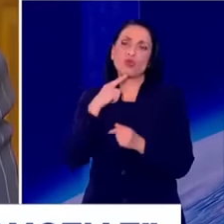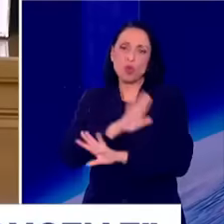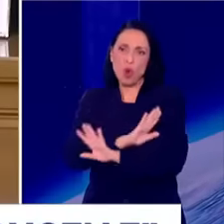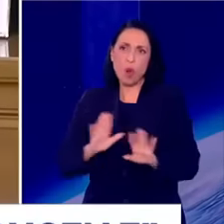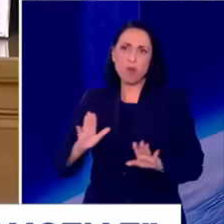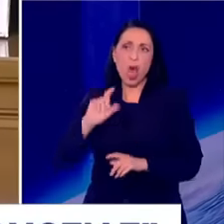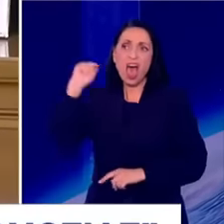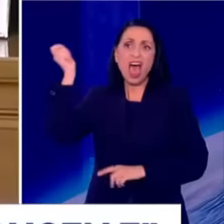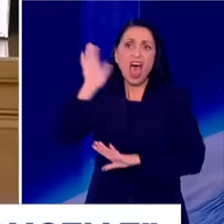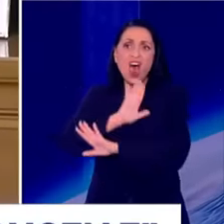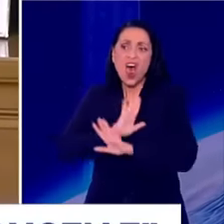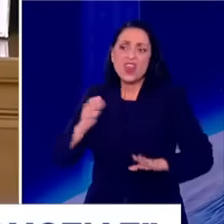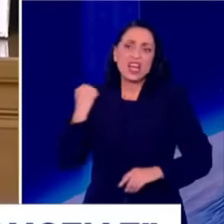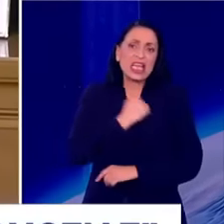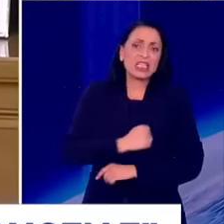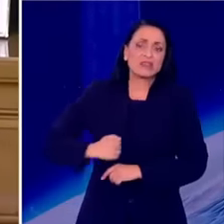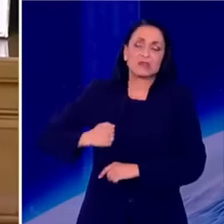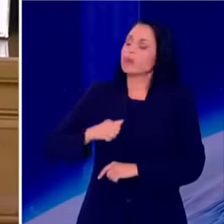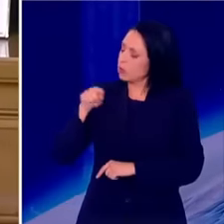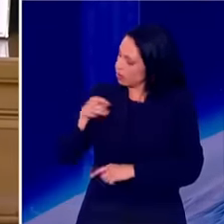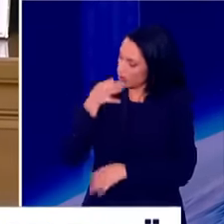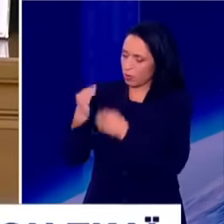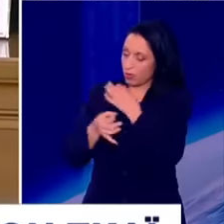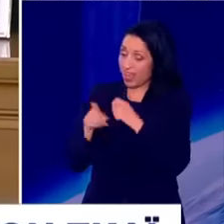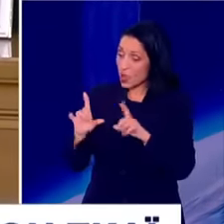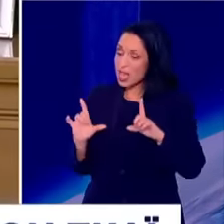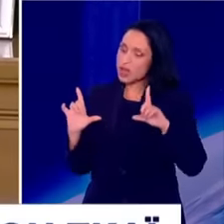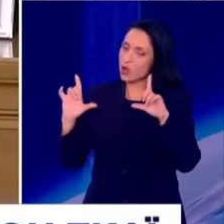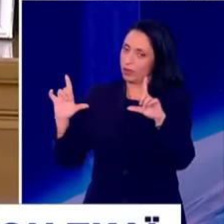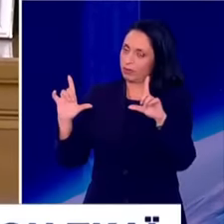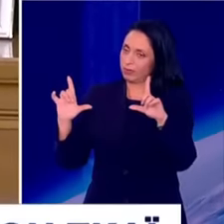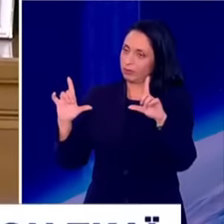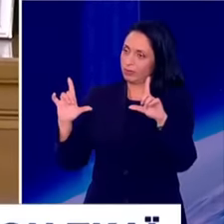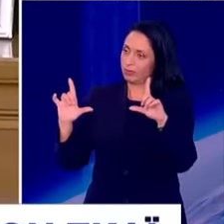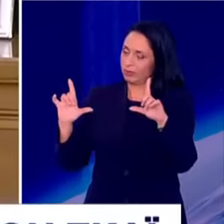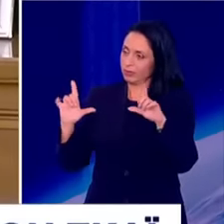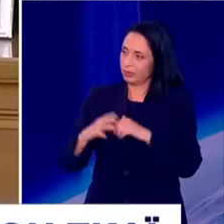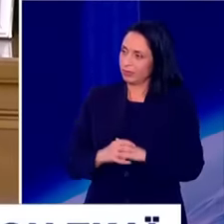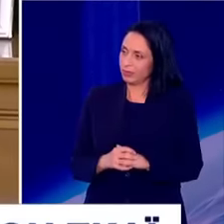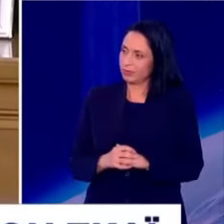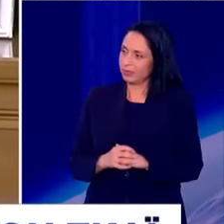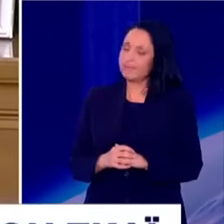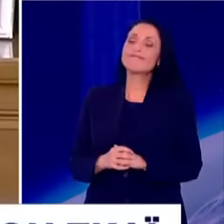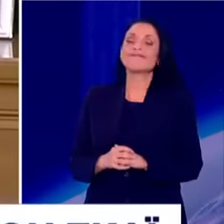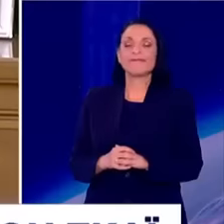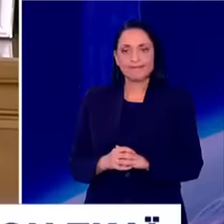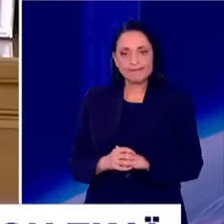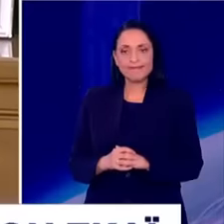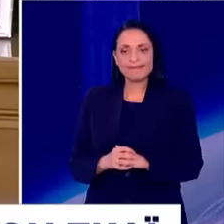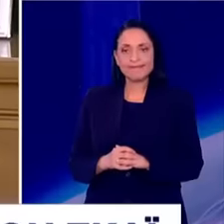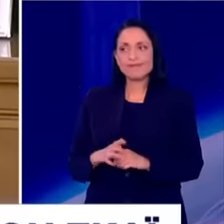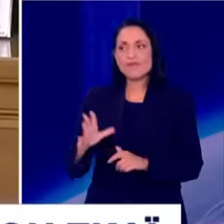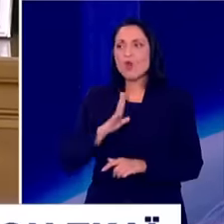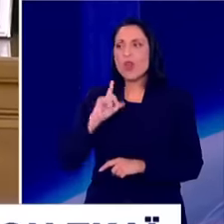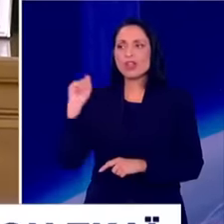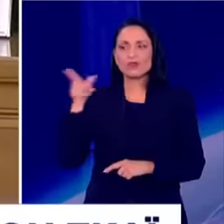μου να έρθω εκεί. Εκεί θα έρθω. Λοιπόν, αλλά σίγουρα η εικόνα η οποία δημιουργήθηκε άφησε στους